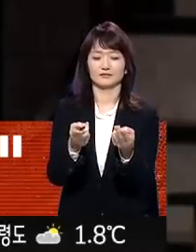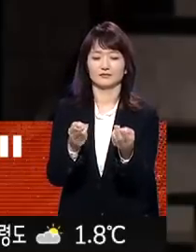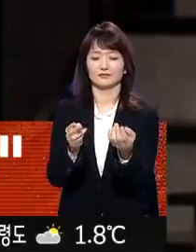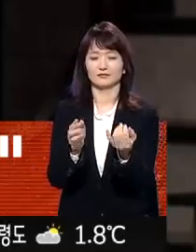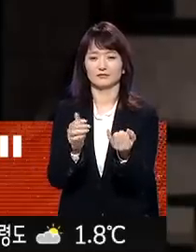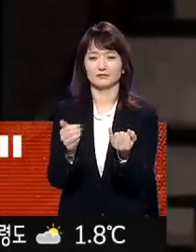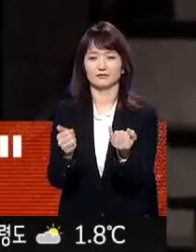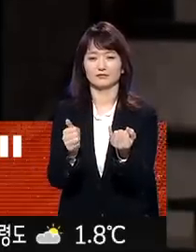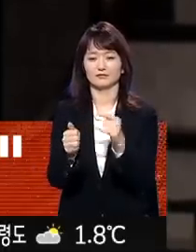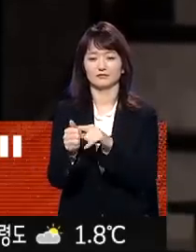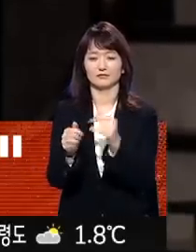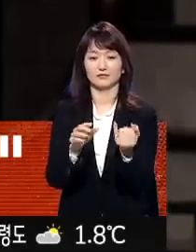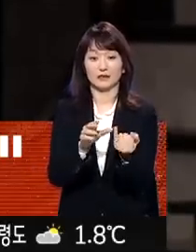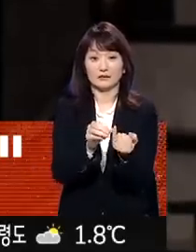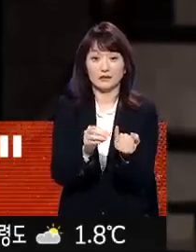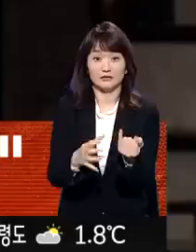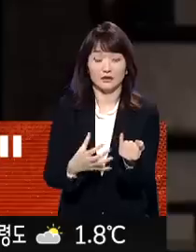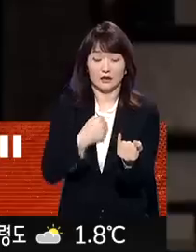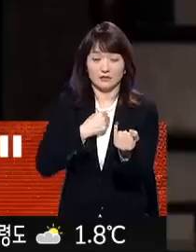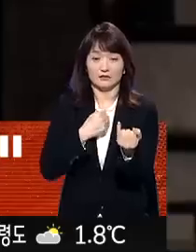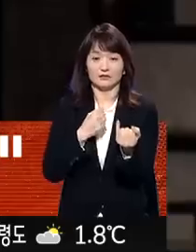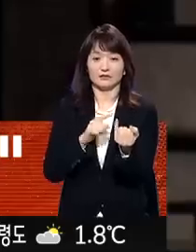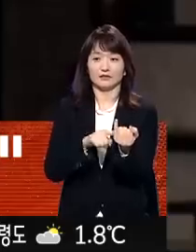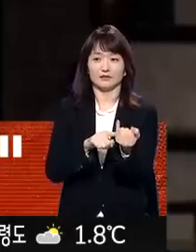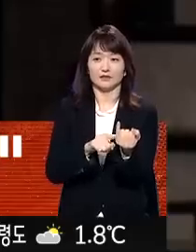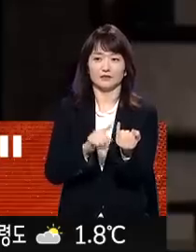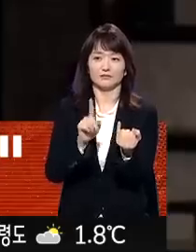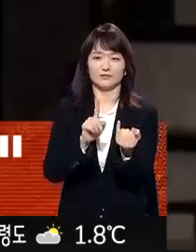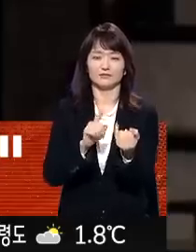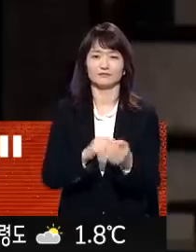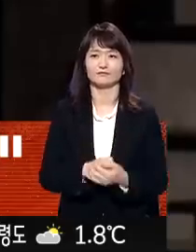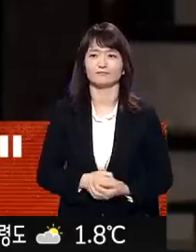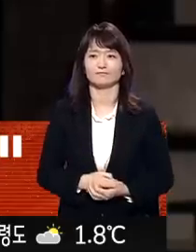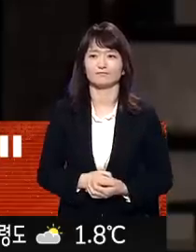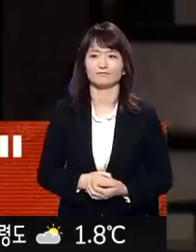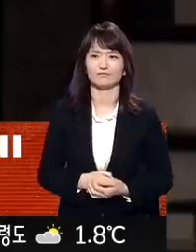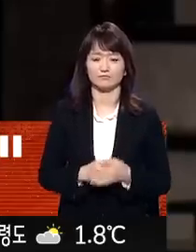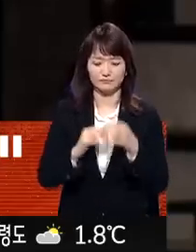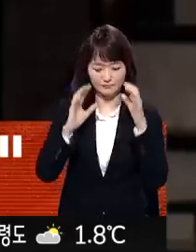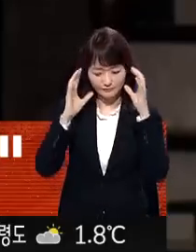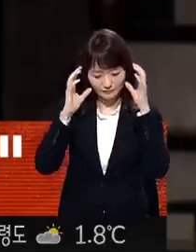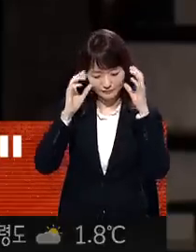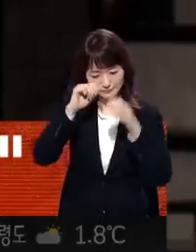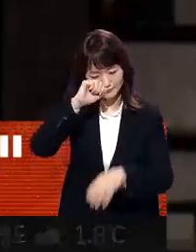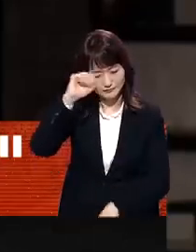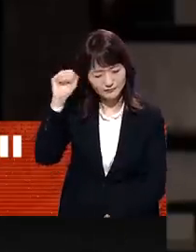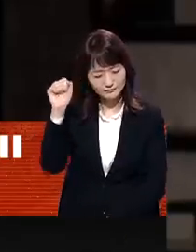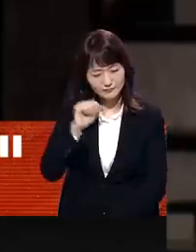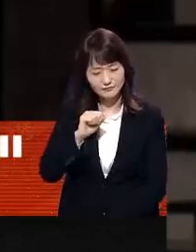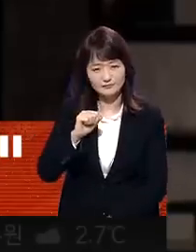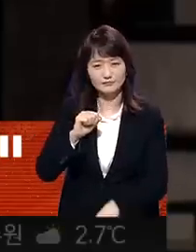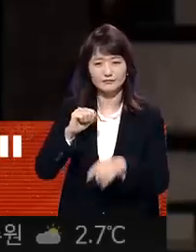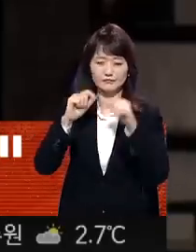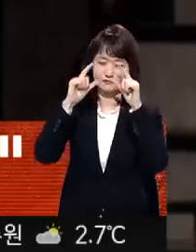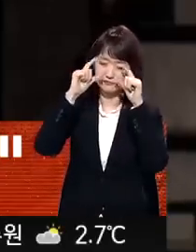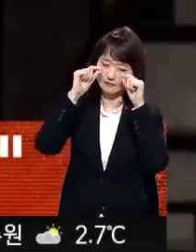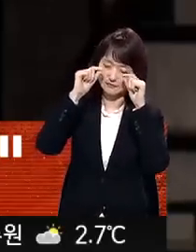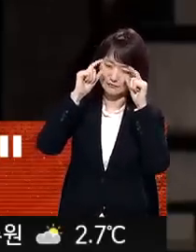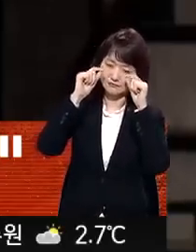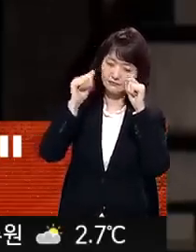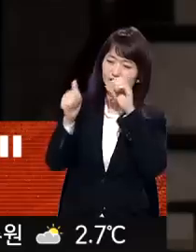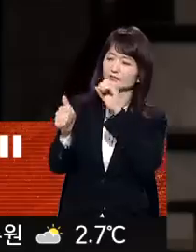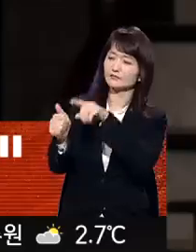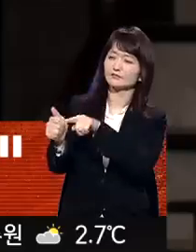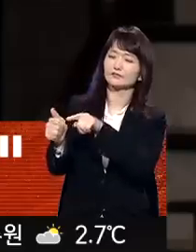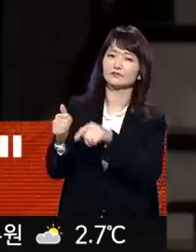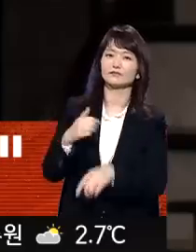이 아내 입장에서는 소사르치게 놀랐겠죠. 그래서 아니 아직도 아이가 새벽에 잘 안 자라는 핑계를 대니까 남편이 하는